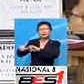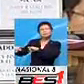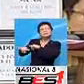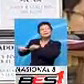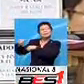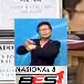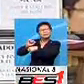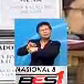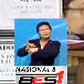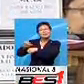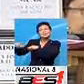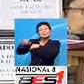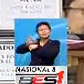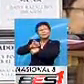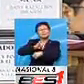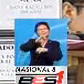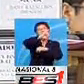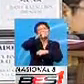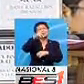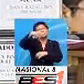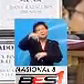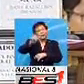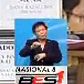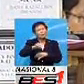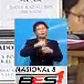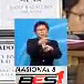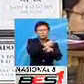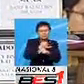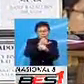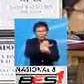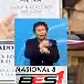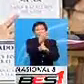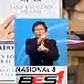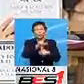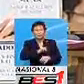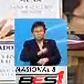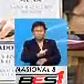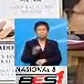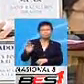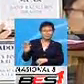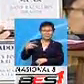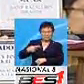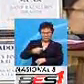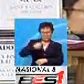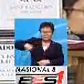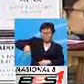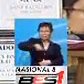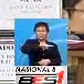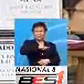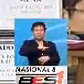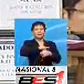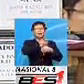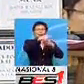menteri di jabatan Perdana menteri yang menjaga hal ehwal agama Islam kerana bagi pihak kita dari segi